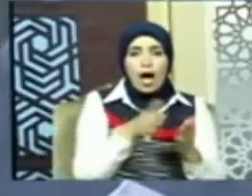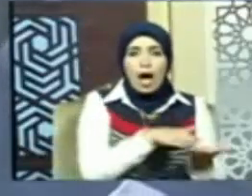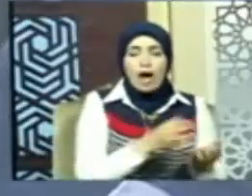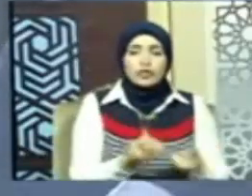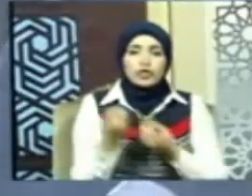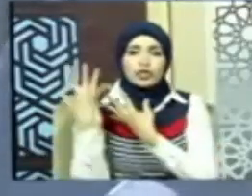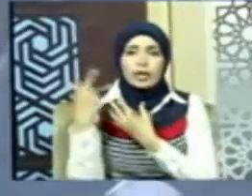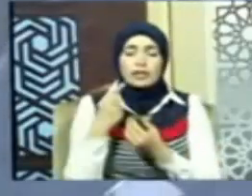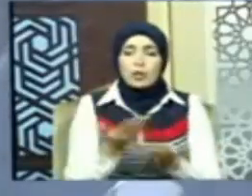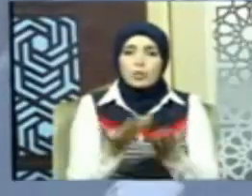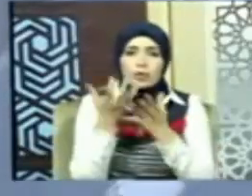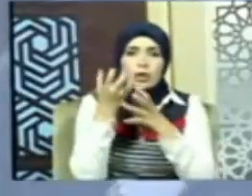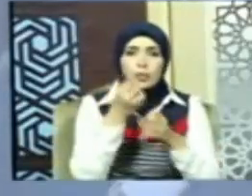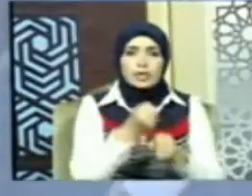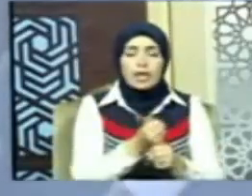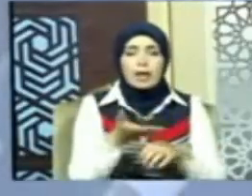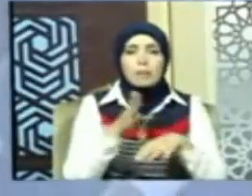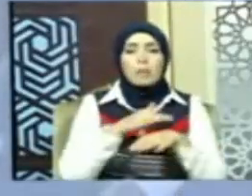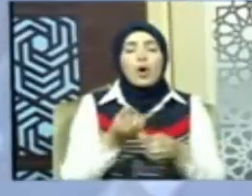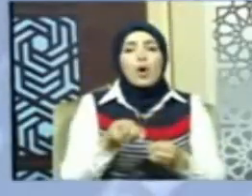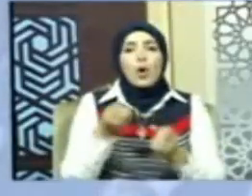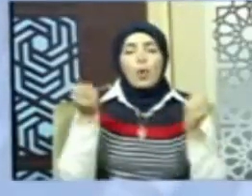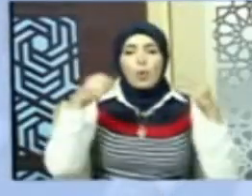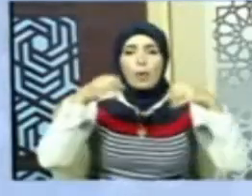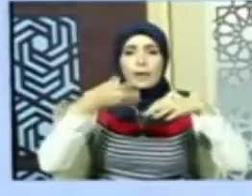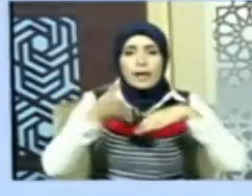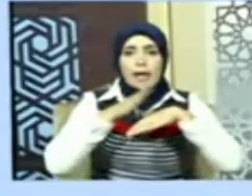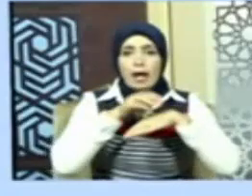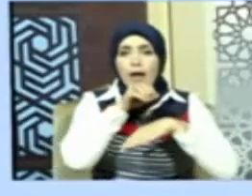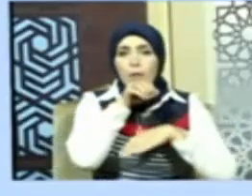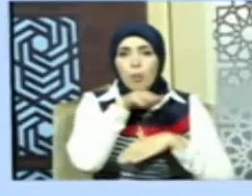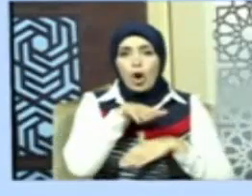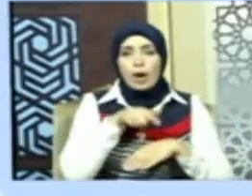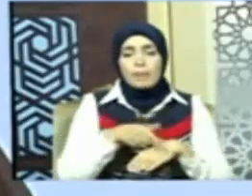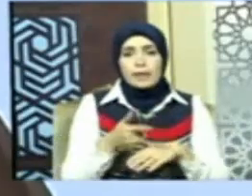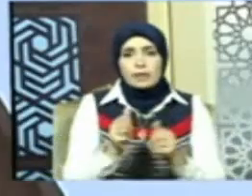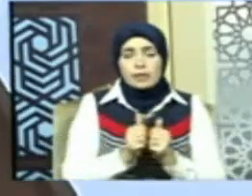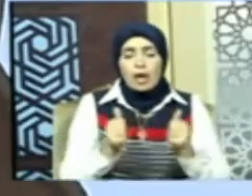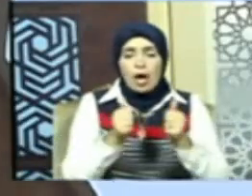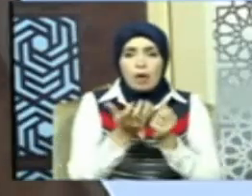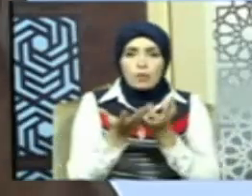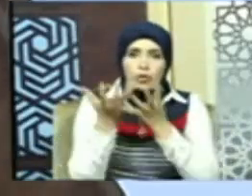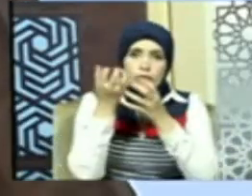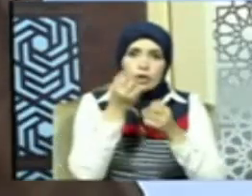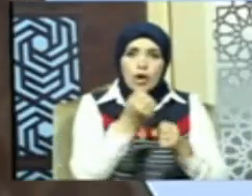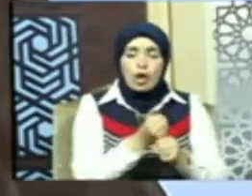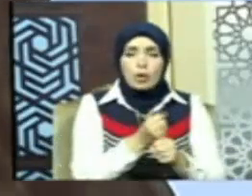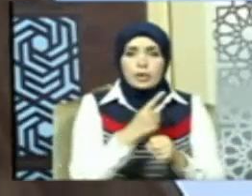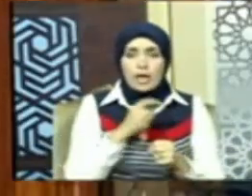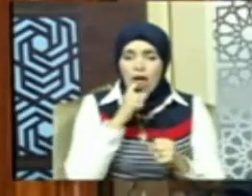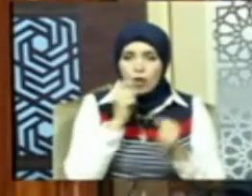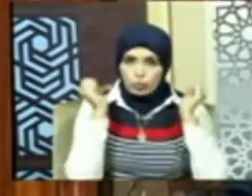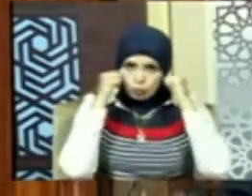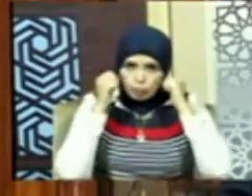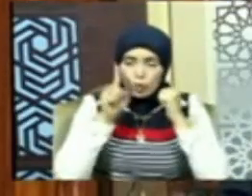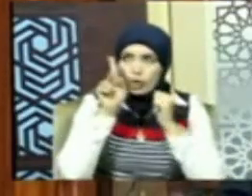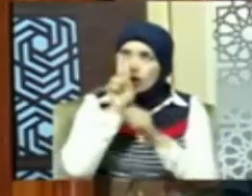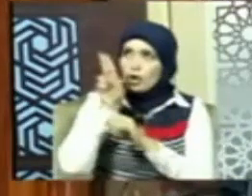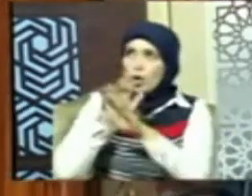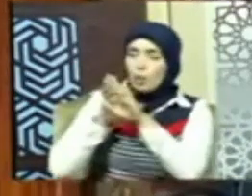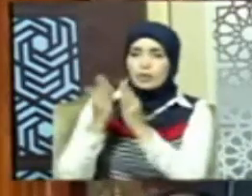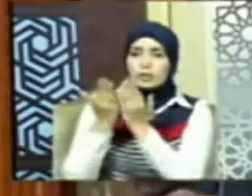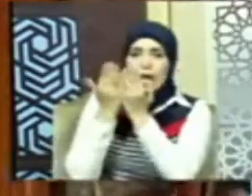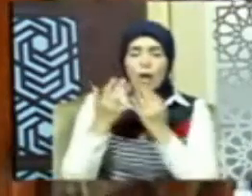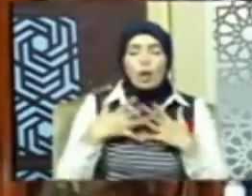وصل اللهم وسلم وبارك على سيدنا محمد صلى الله عليه وسلم. توبوا إلى الله واسألوه العفو